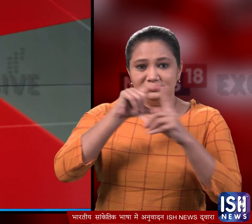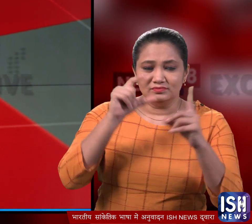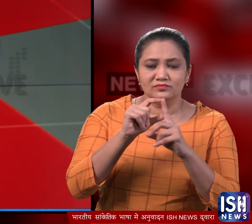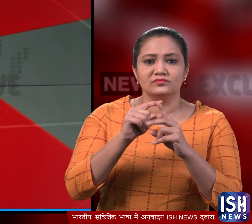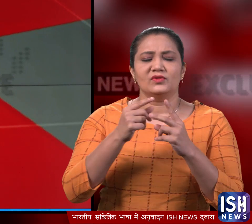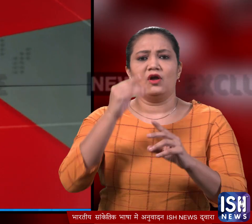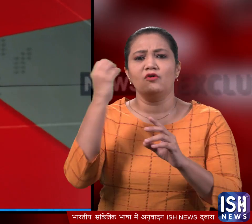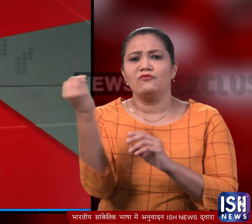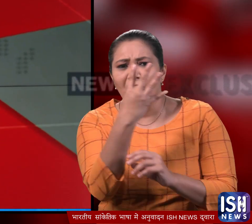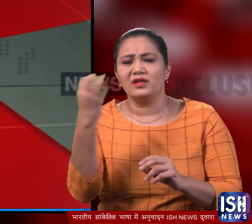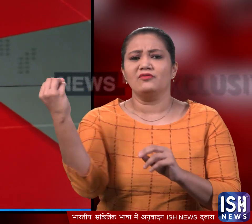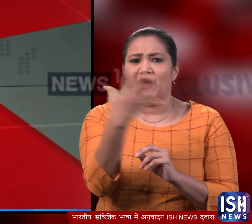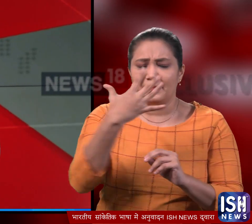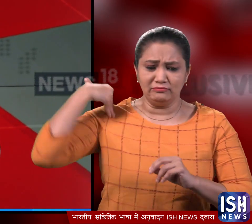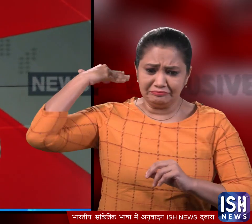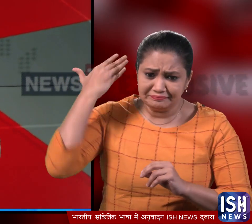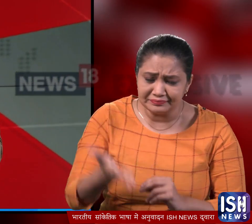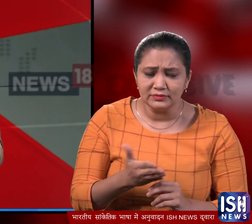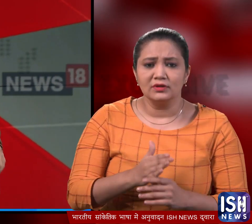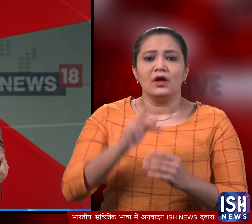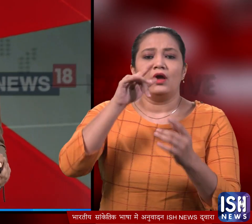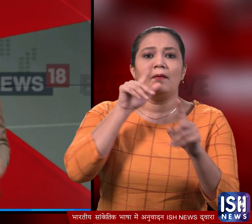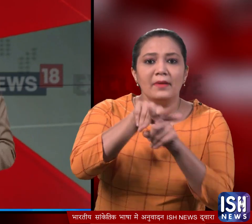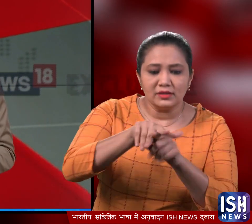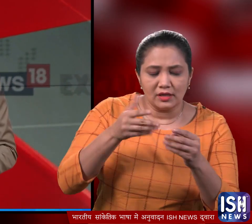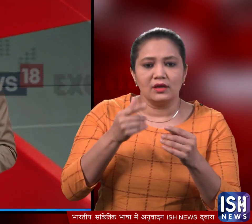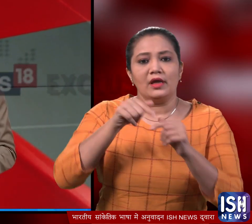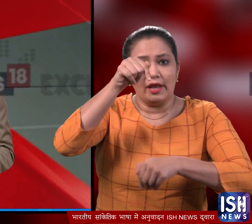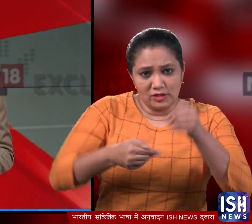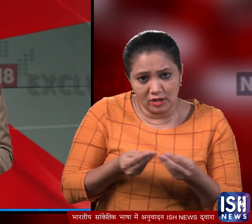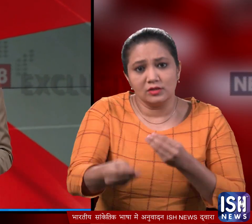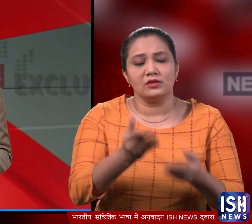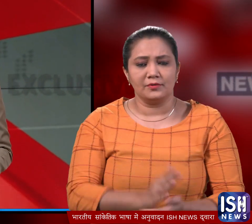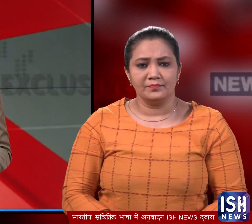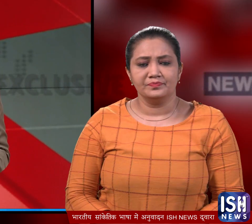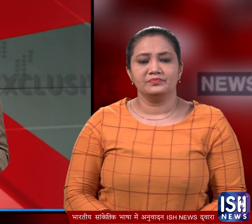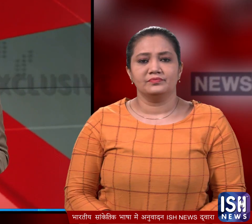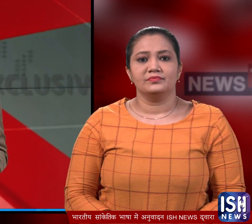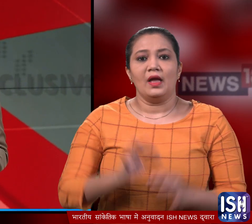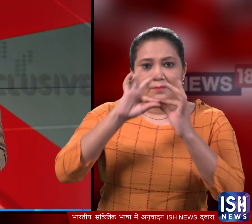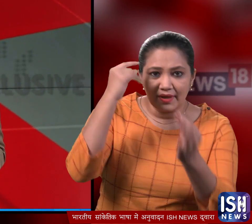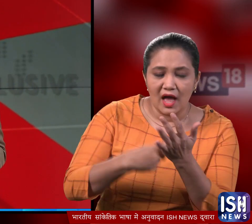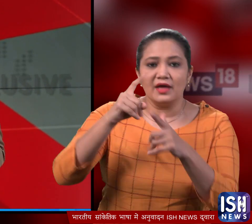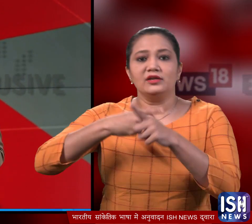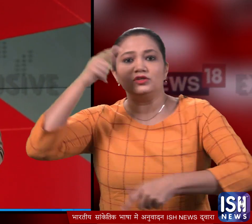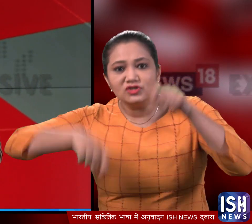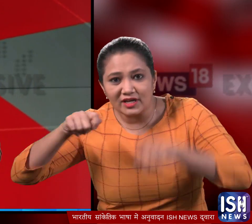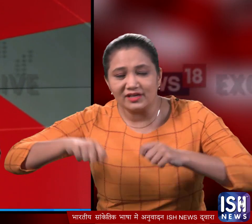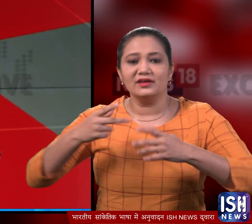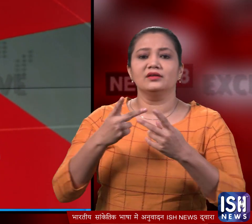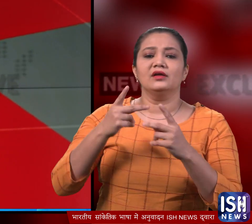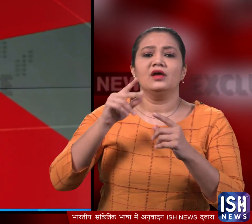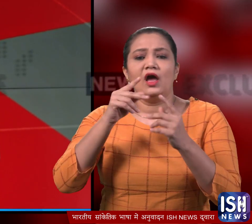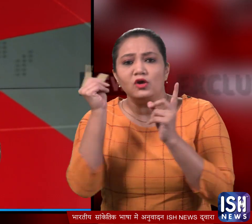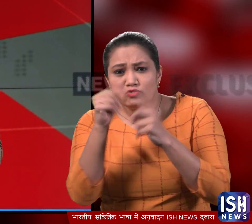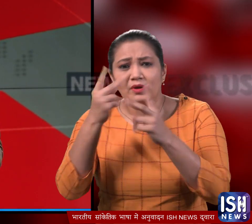में 4-5 महीने बाद ही नगर निगमों के चुनाव होने, जिनमें पूर्वांचल यानी बिहार, झारखंड और पूर्वी उत्तर प्रदेश